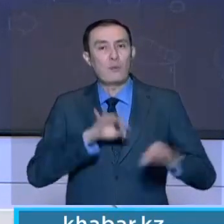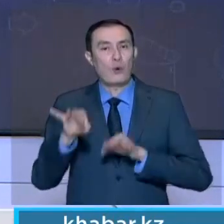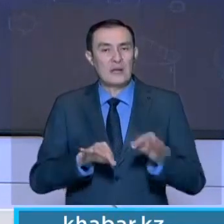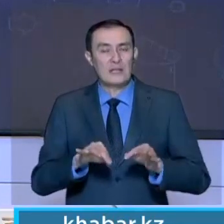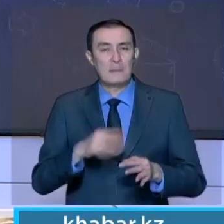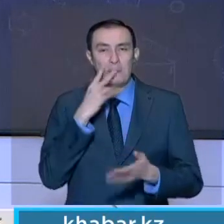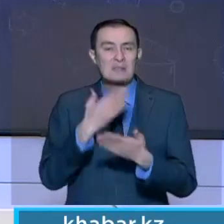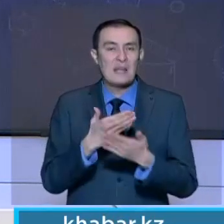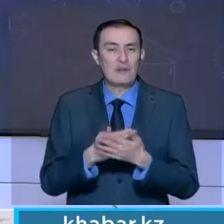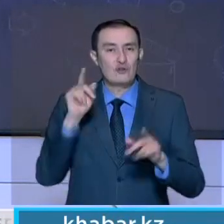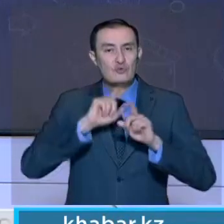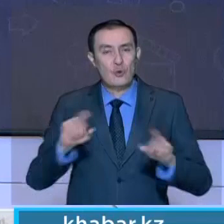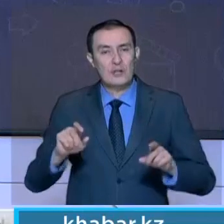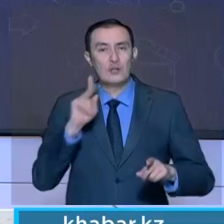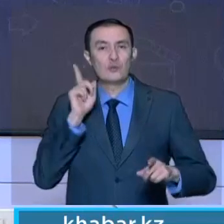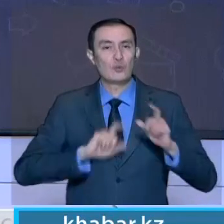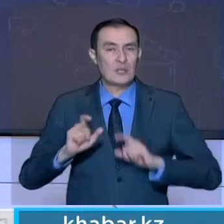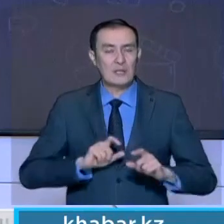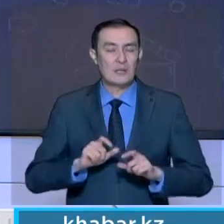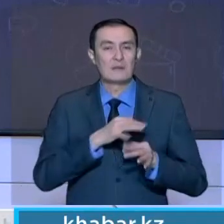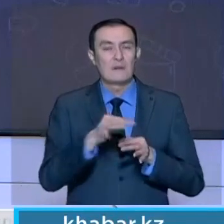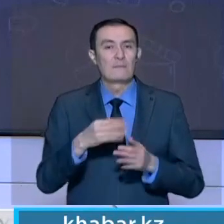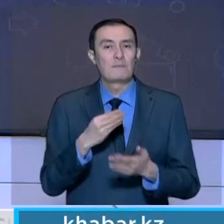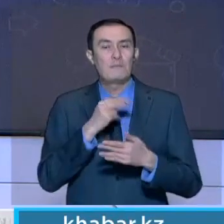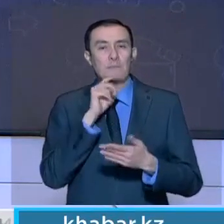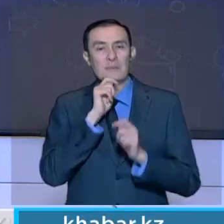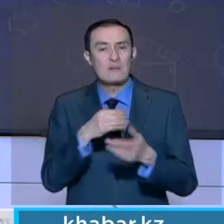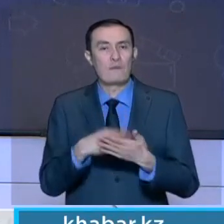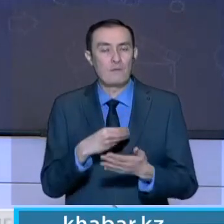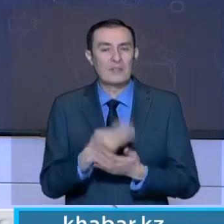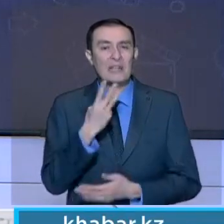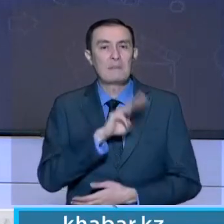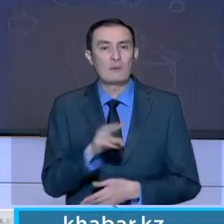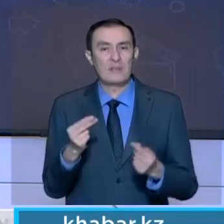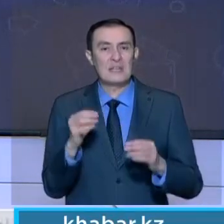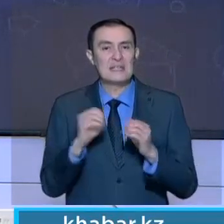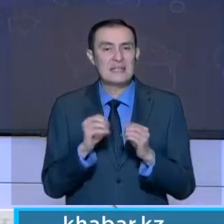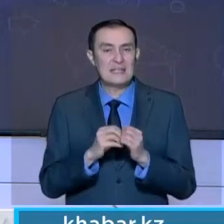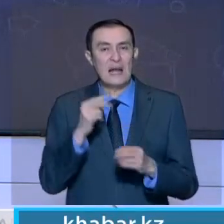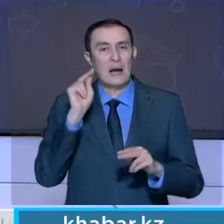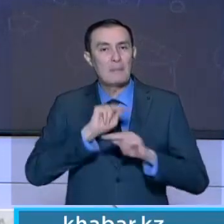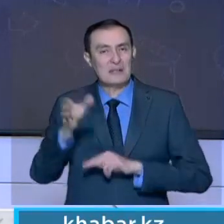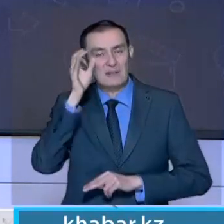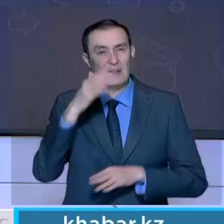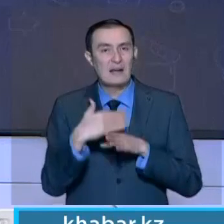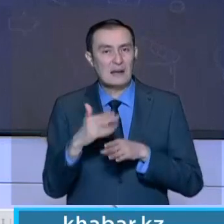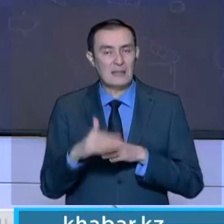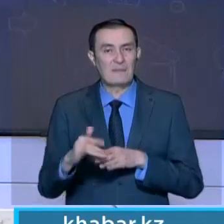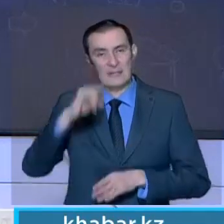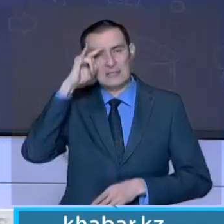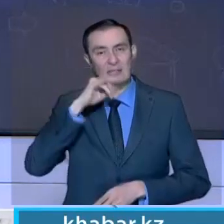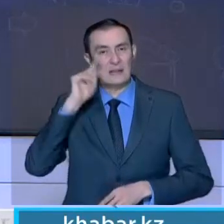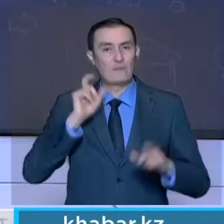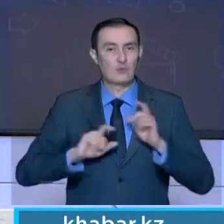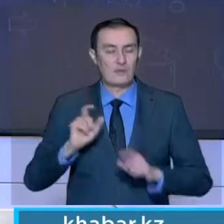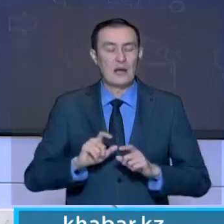представили школьники и студенты из разных регионов страны. Призовой фонд конкурса – 3 миллиона тенге и 10 образовательных грантов в отечественные